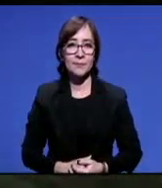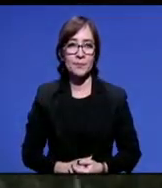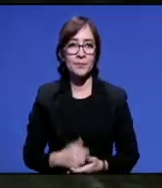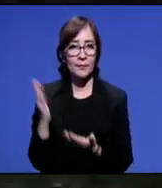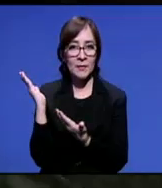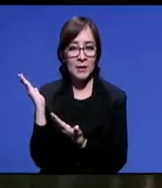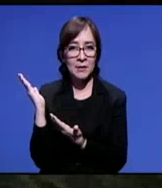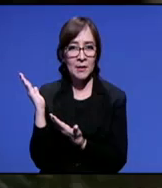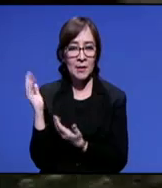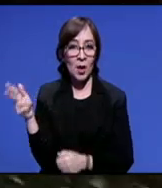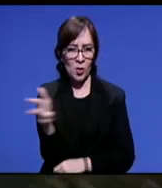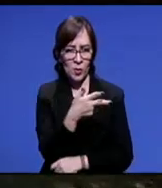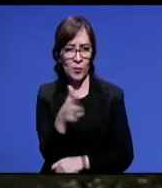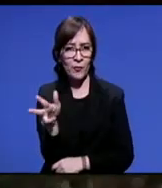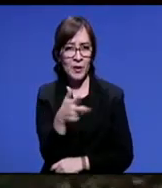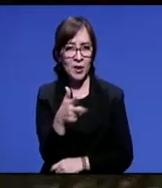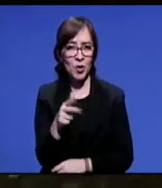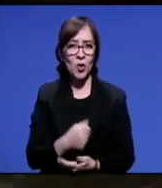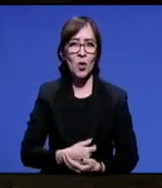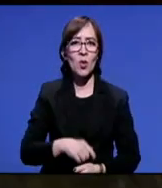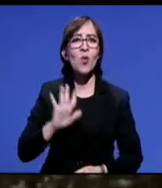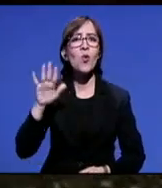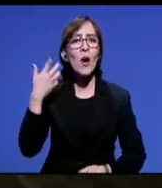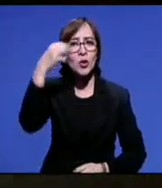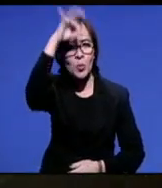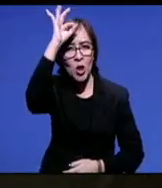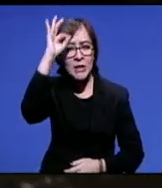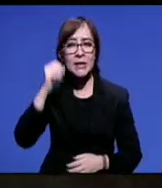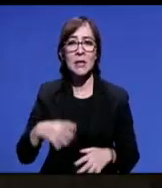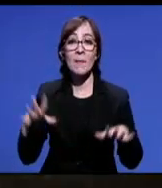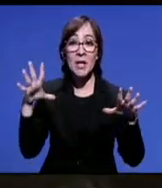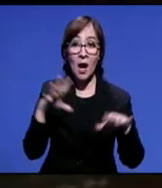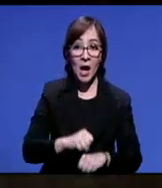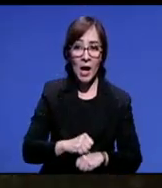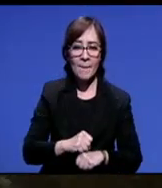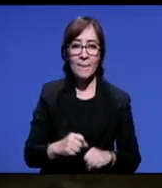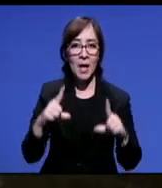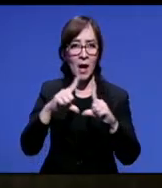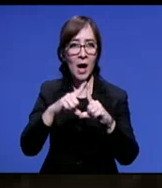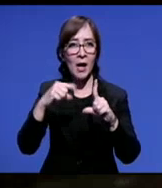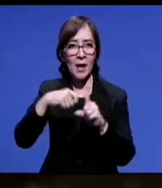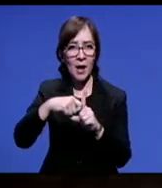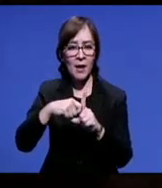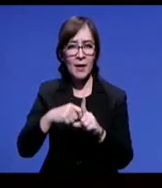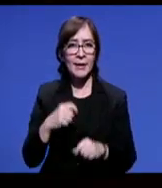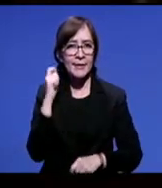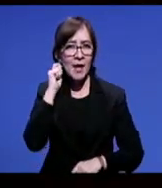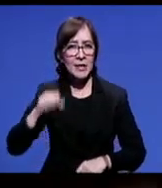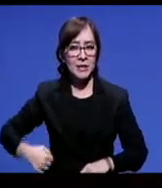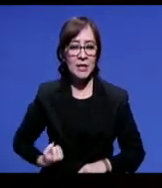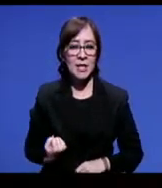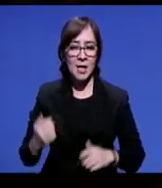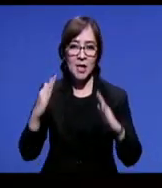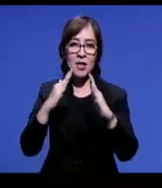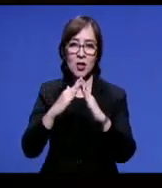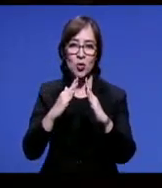Inilah video amatir ketika penyidik cybercrime Ditreskrim Sus Polda Jawa Timur menangkap AK dan istrinya VA di sebuah rumah kos di